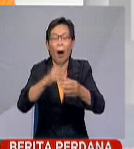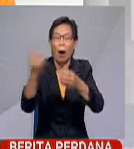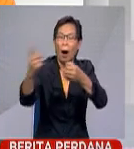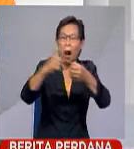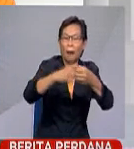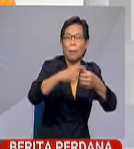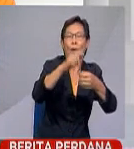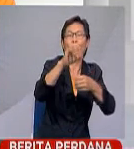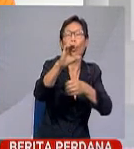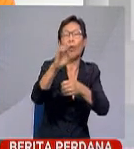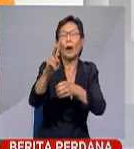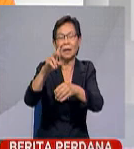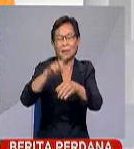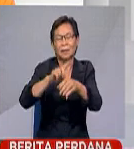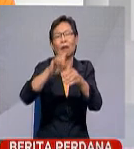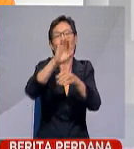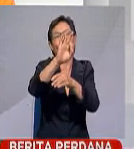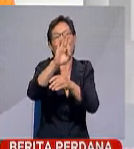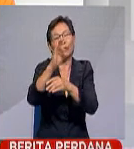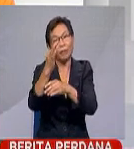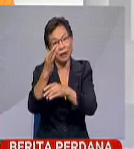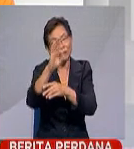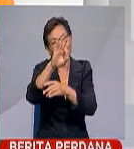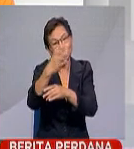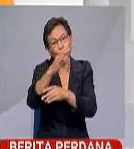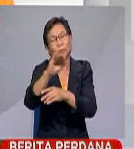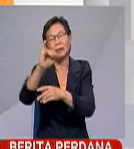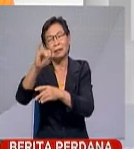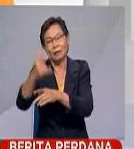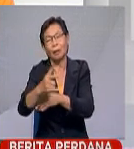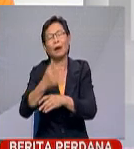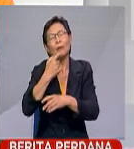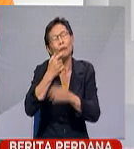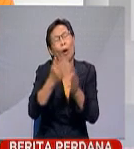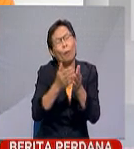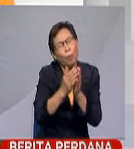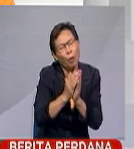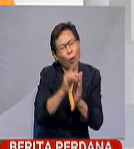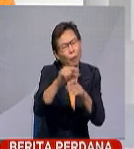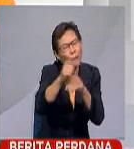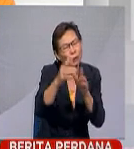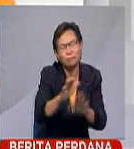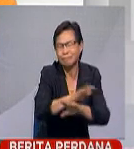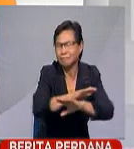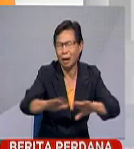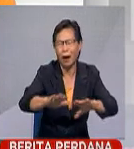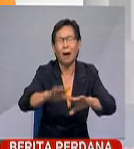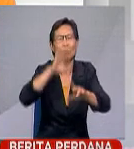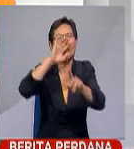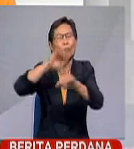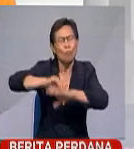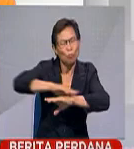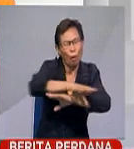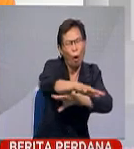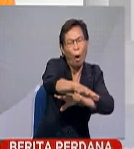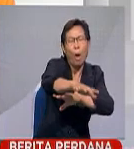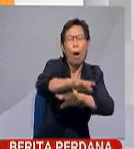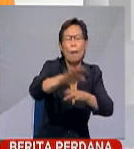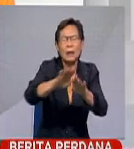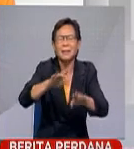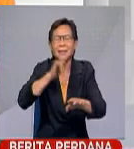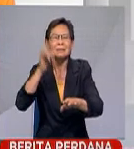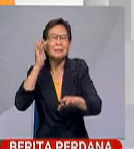media sosial. Beliau meminta pengguna supaya tidak menyebarkan berita tidak pasti yang tular di media